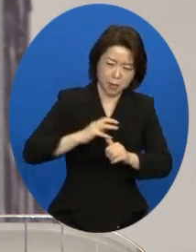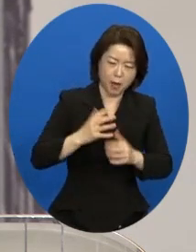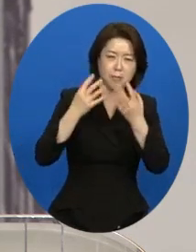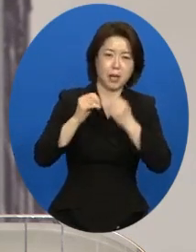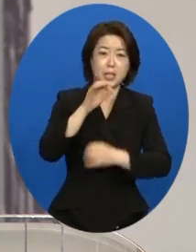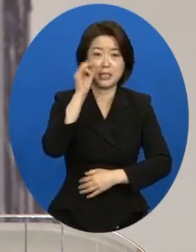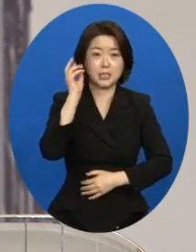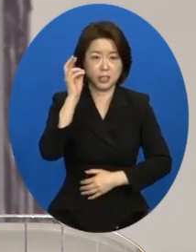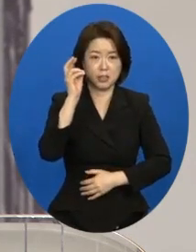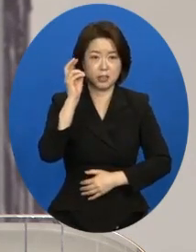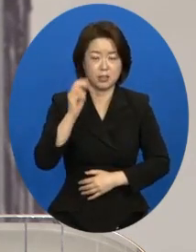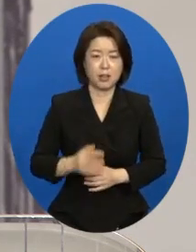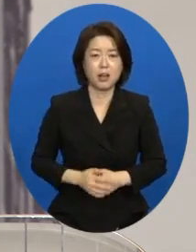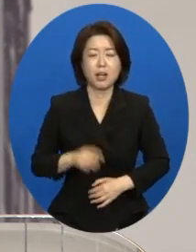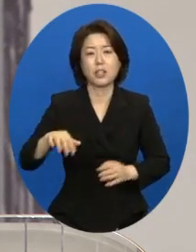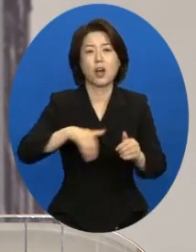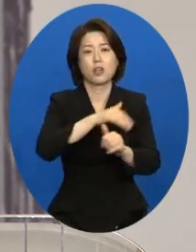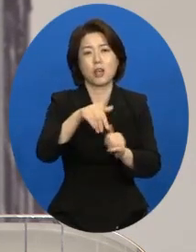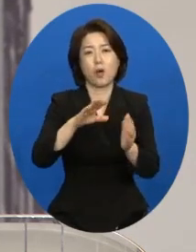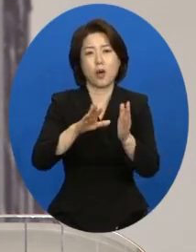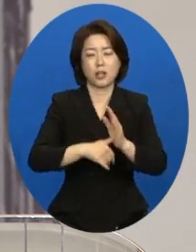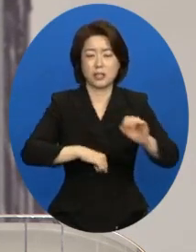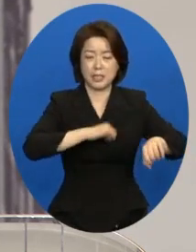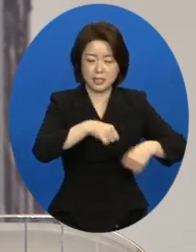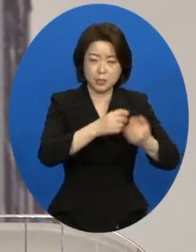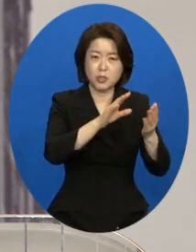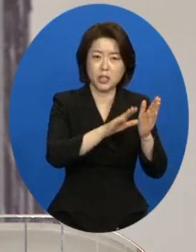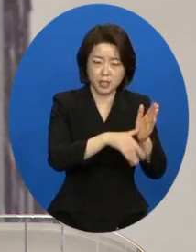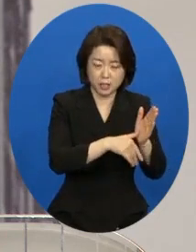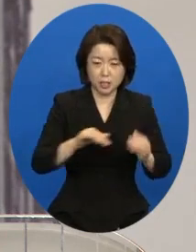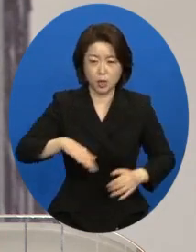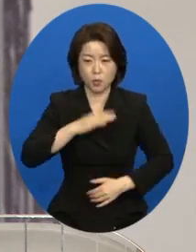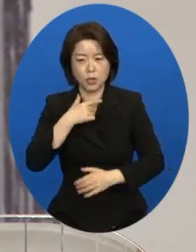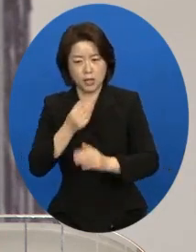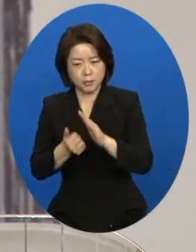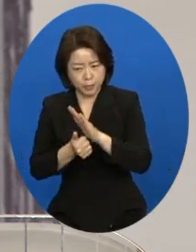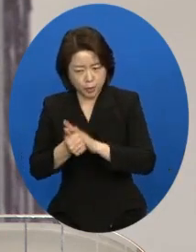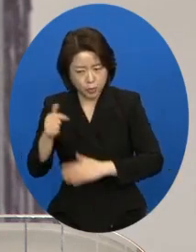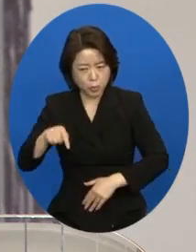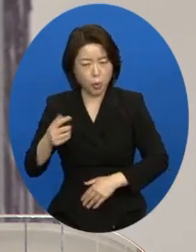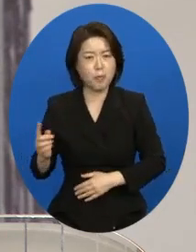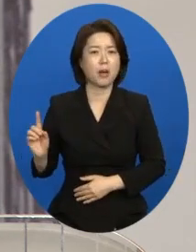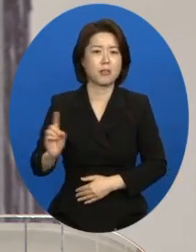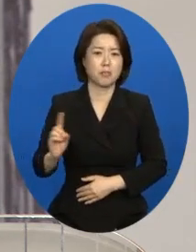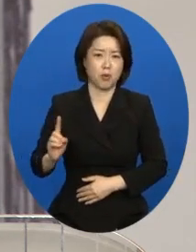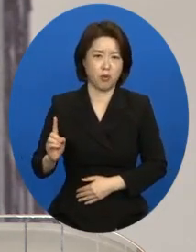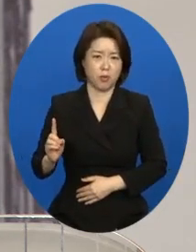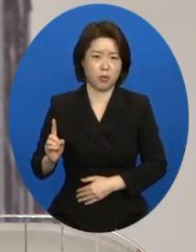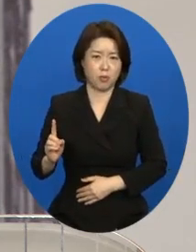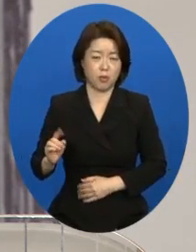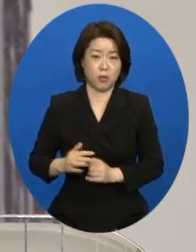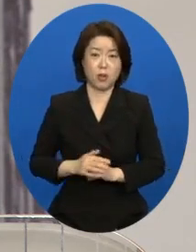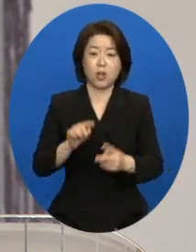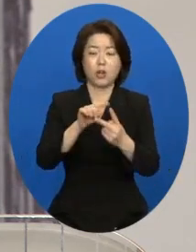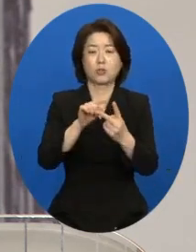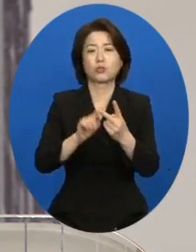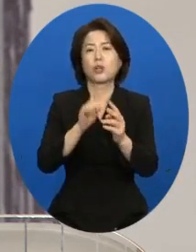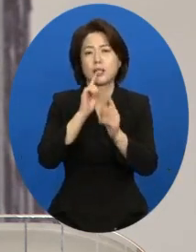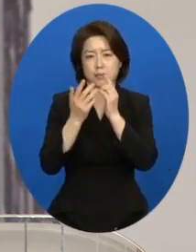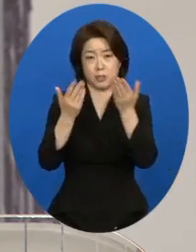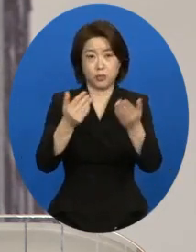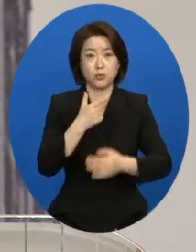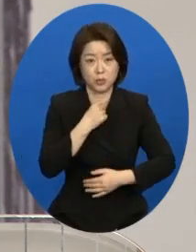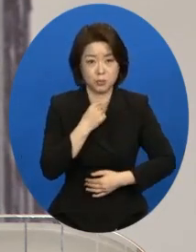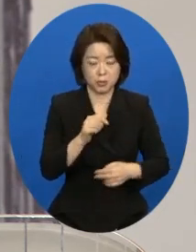이런 상황 속에서 짐승의 시대에서 우리에게 어떠한 소망이 있는 것일까? 두 가지를 말씀드리고 마치겠습니다. 첫